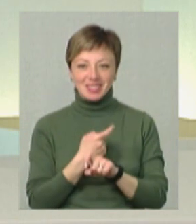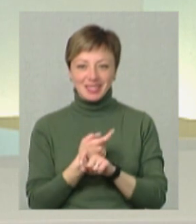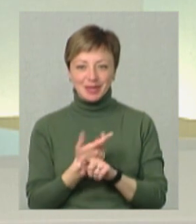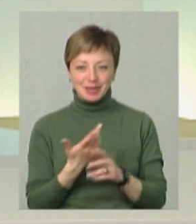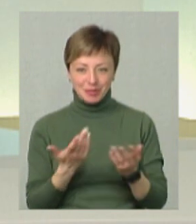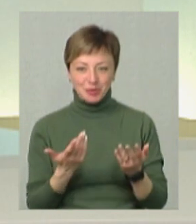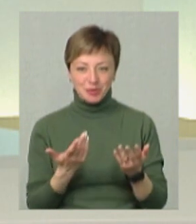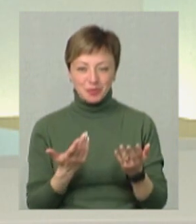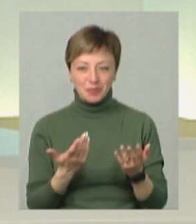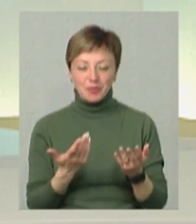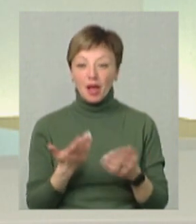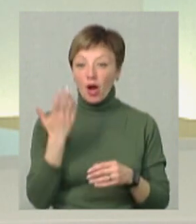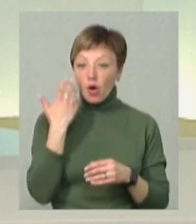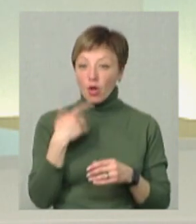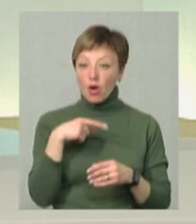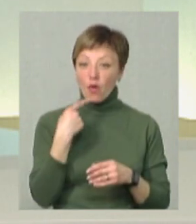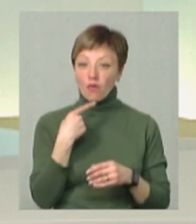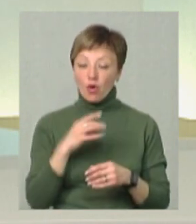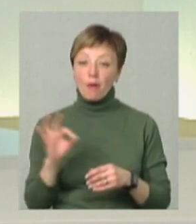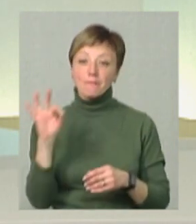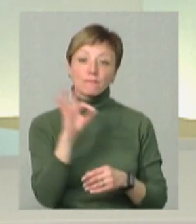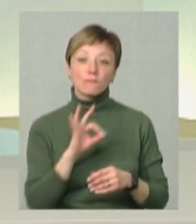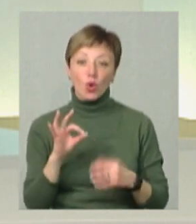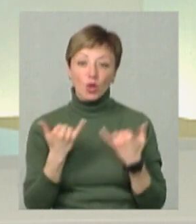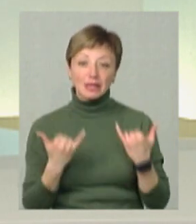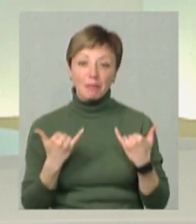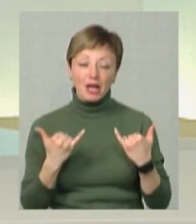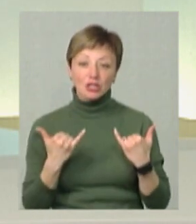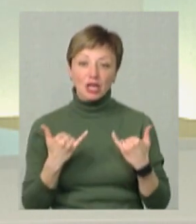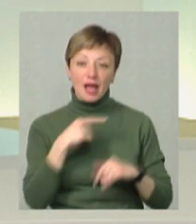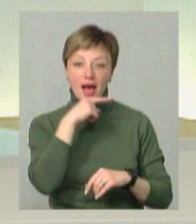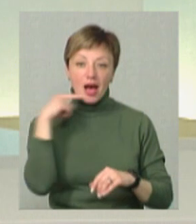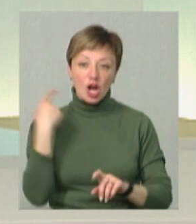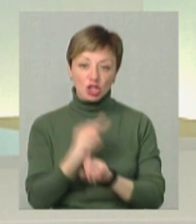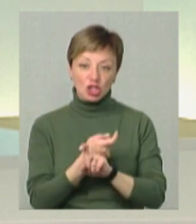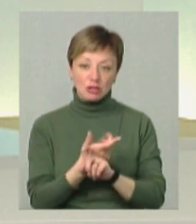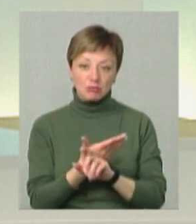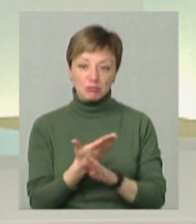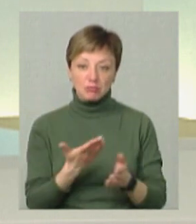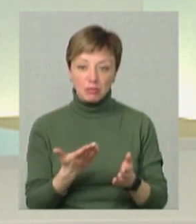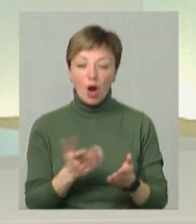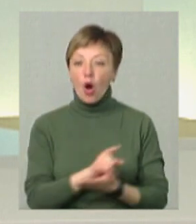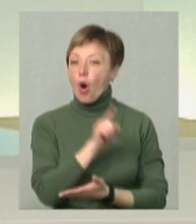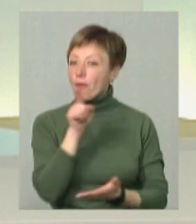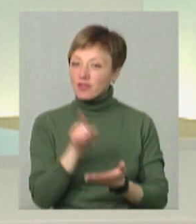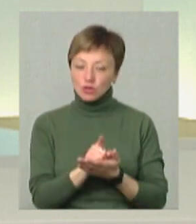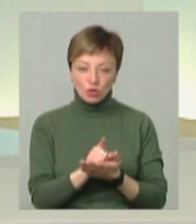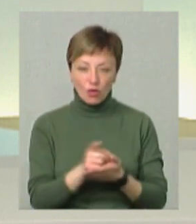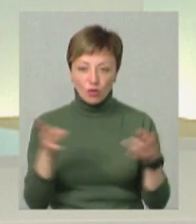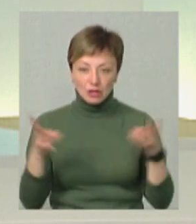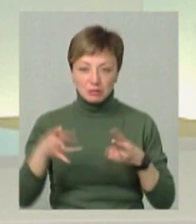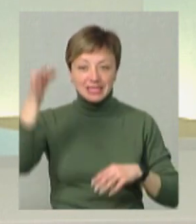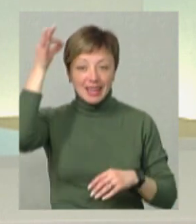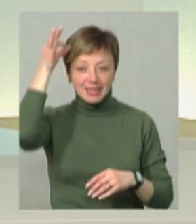І от, коли ми говоримо про теперішній рашизм, то обов'язково мусимо